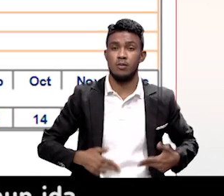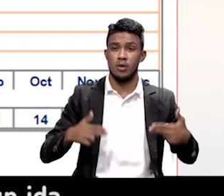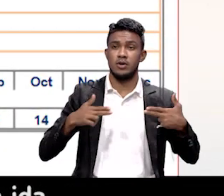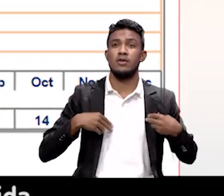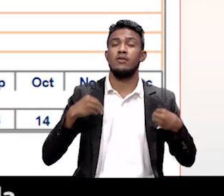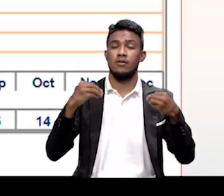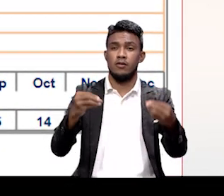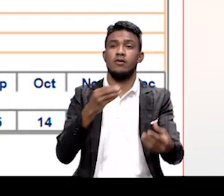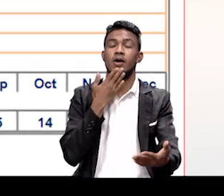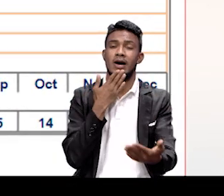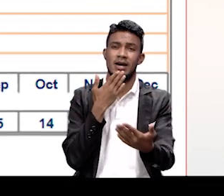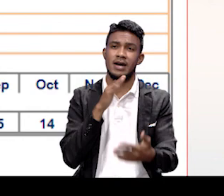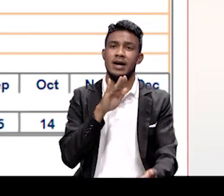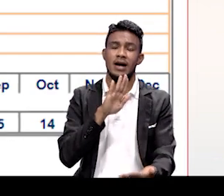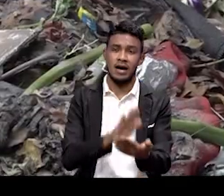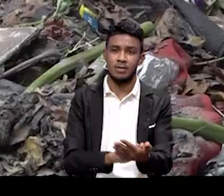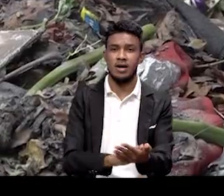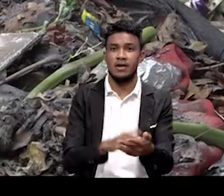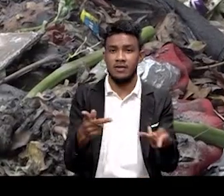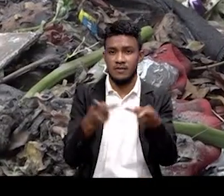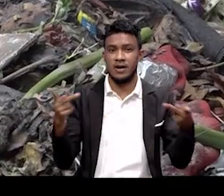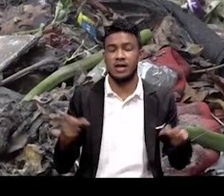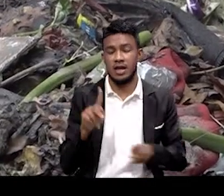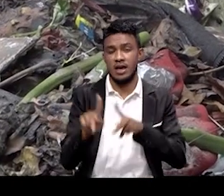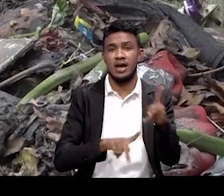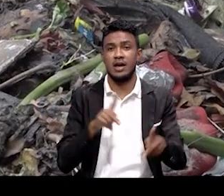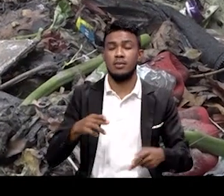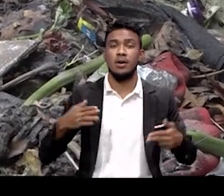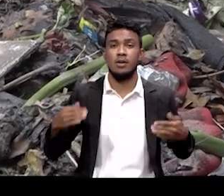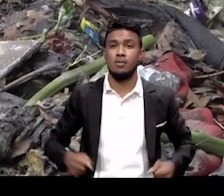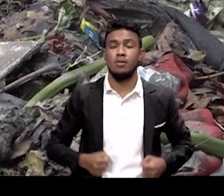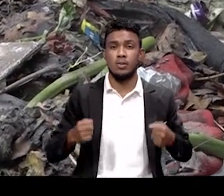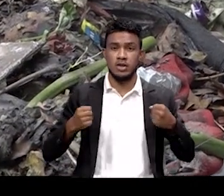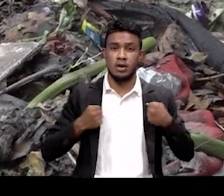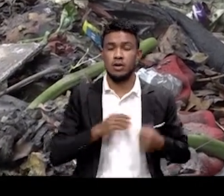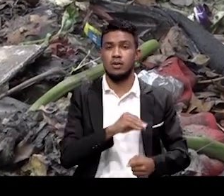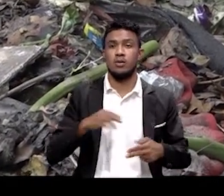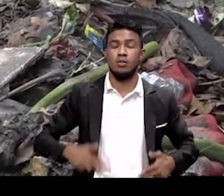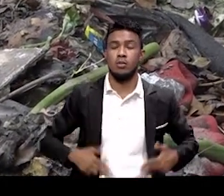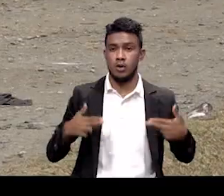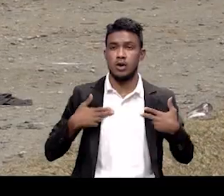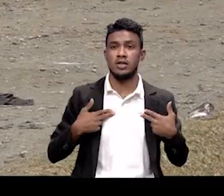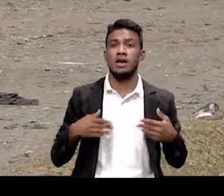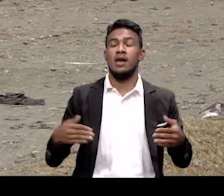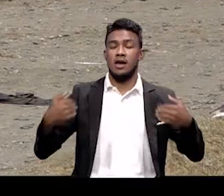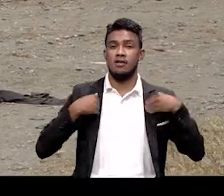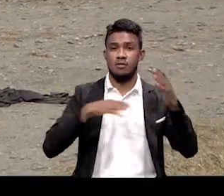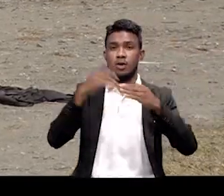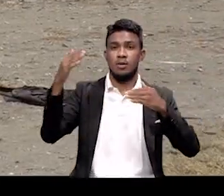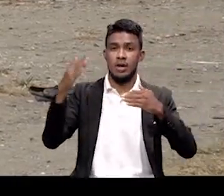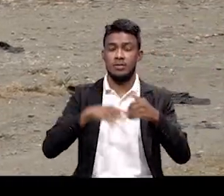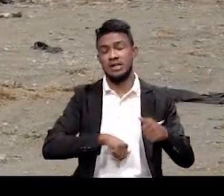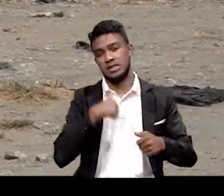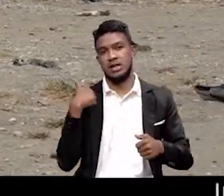negativu. Alende ba meu ambiente, ema moris ne Saudi, no mos seha mosu problema sosiais selutan.